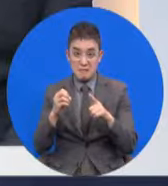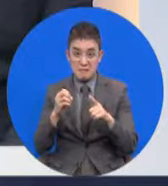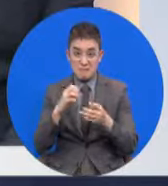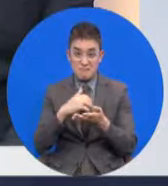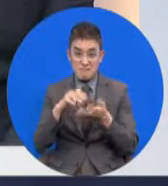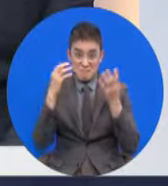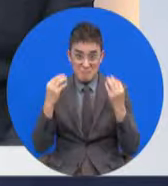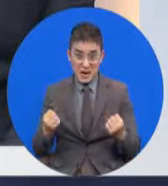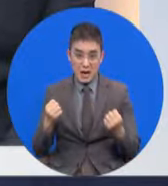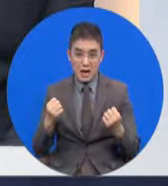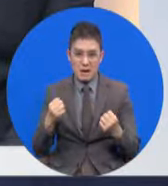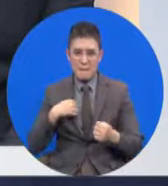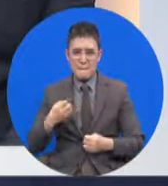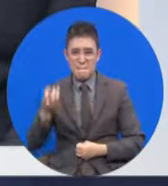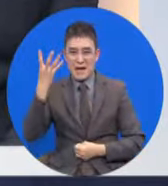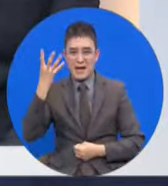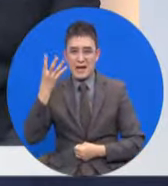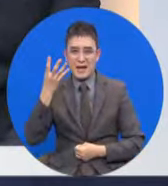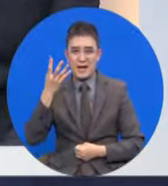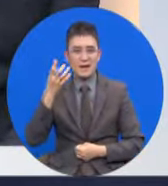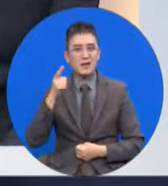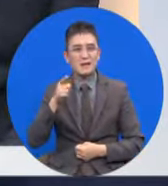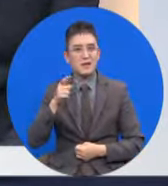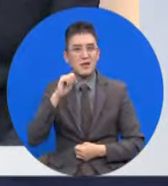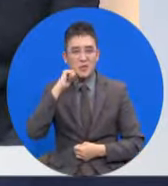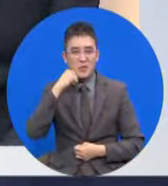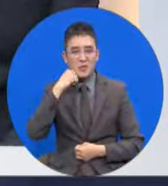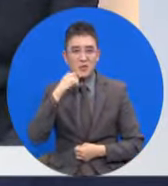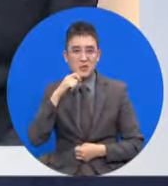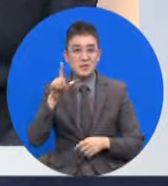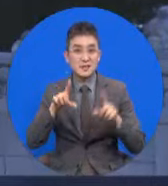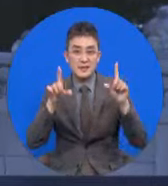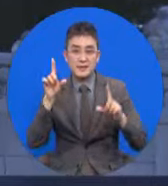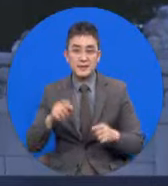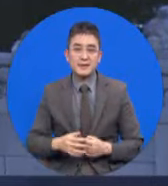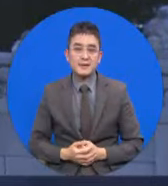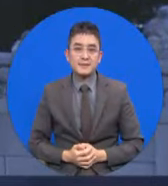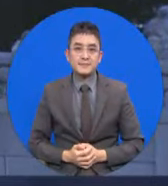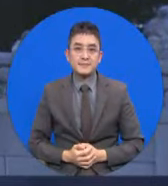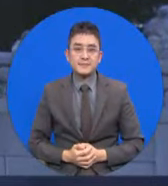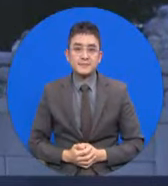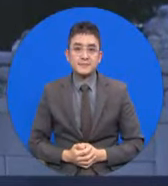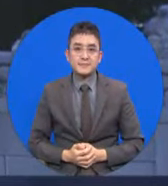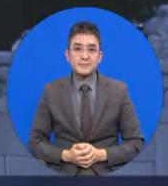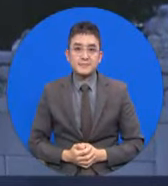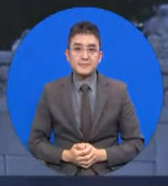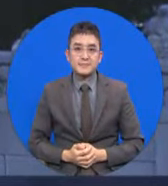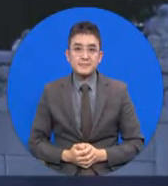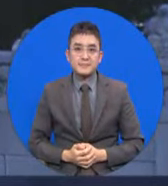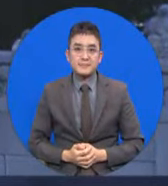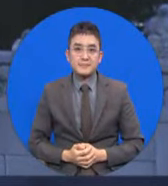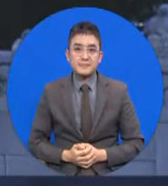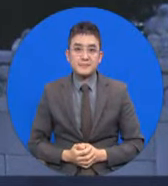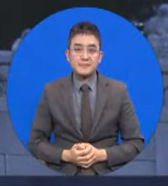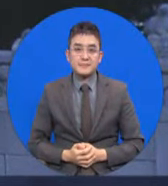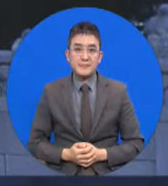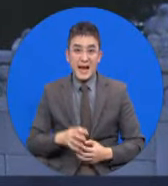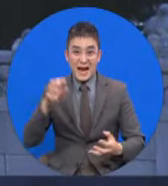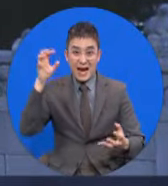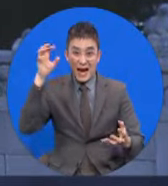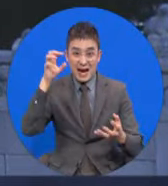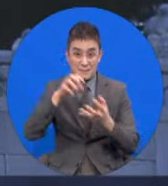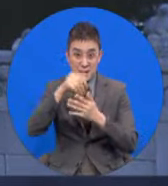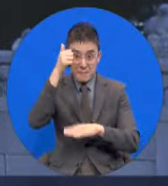또 단정 짓기는 어려운 것 같습니다. 예, 투표율 과연 이 몇 퍼센트로 최종